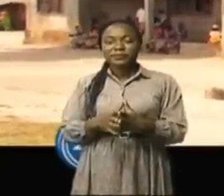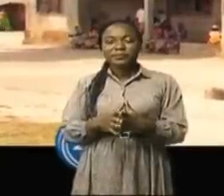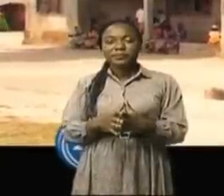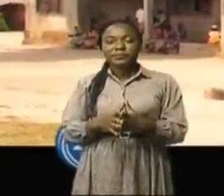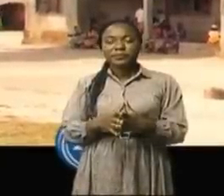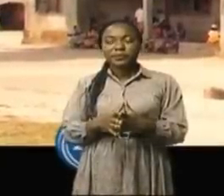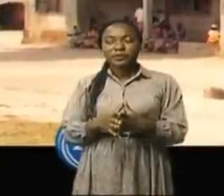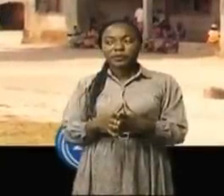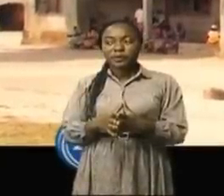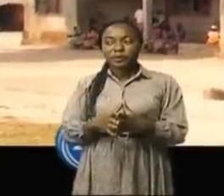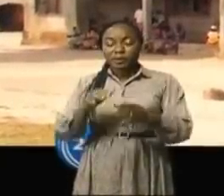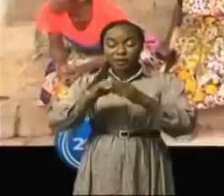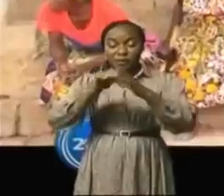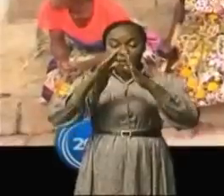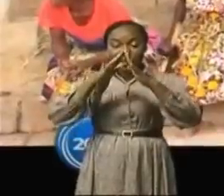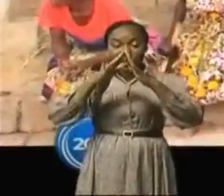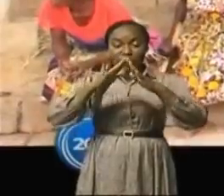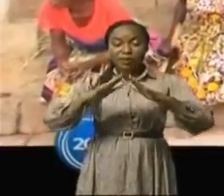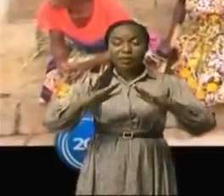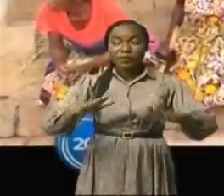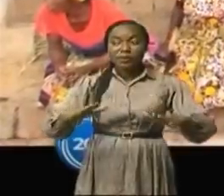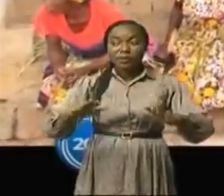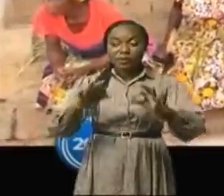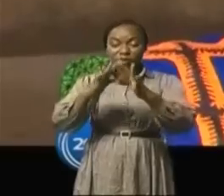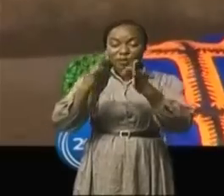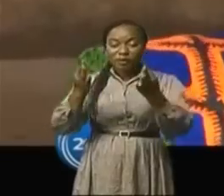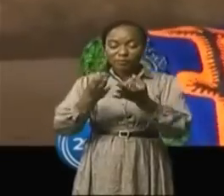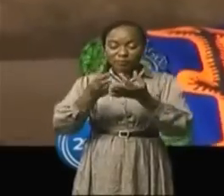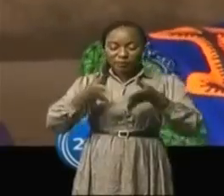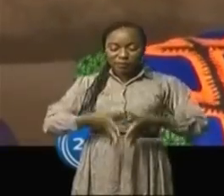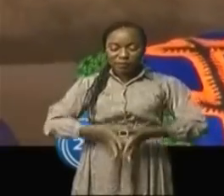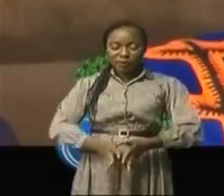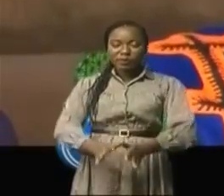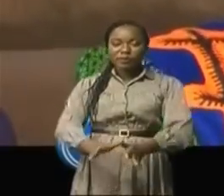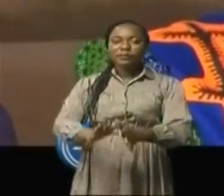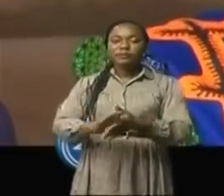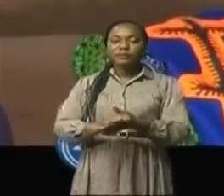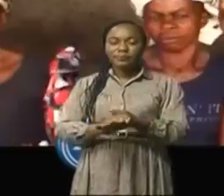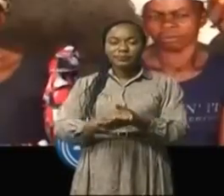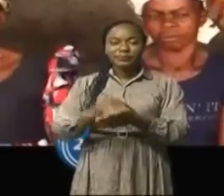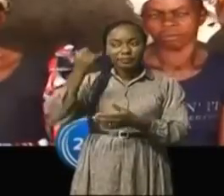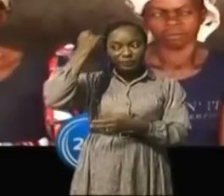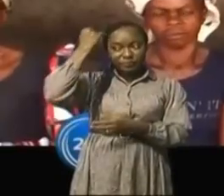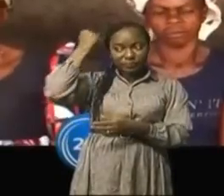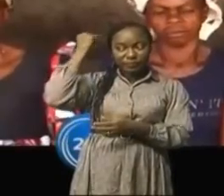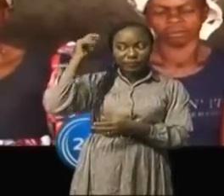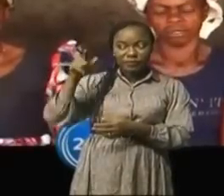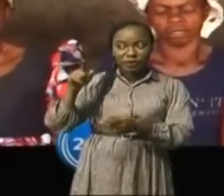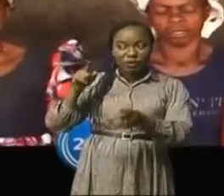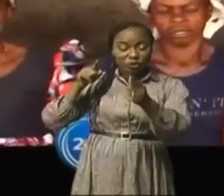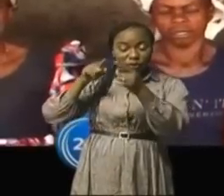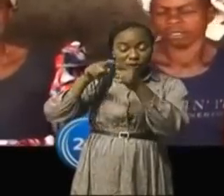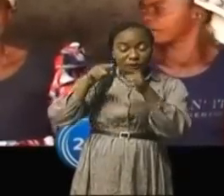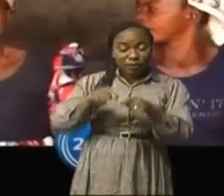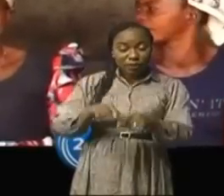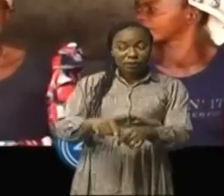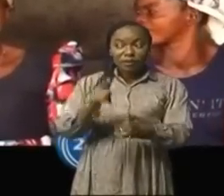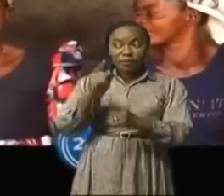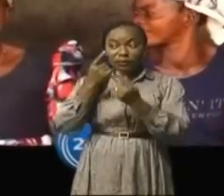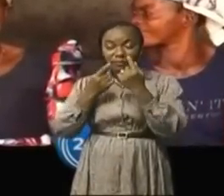Dans la maison familiale qui a vu naître Lumumba, ses frères et sœurs portent encore le deuil.